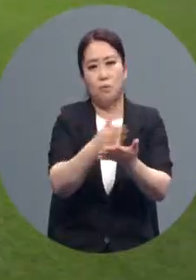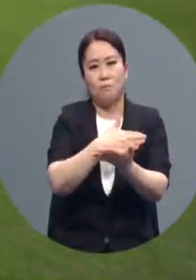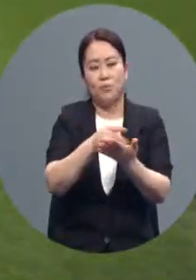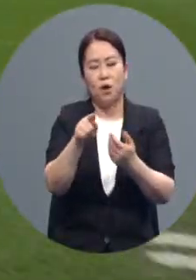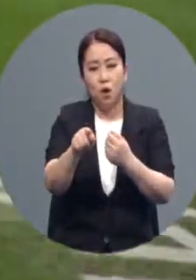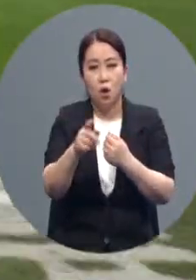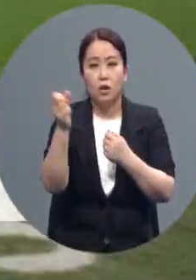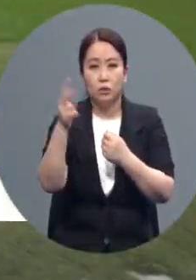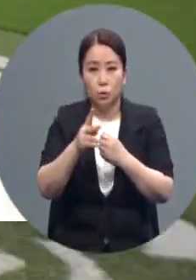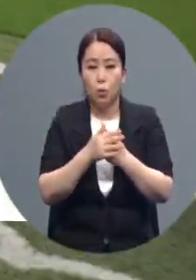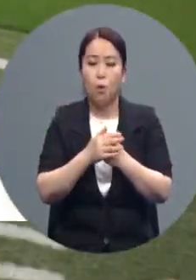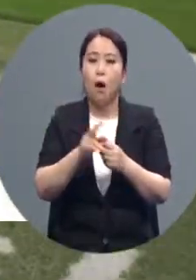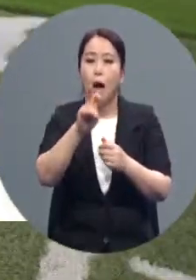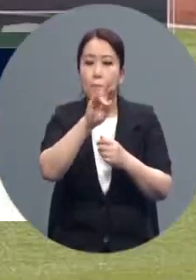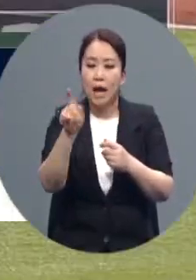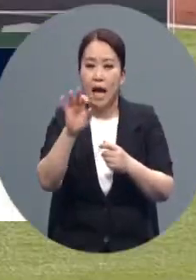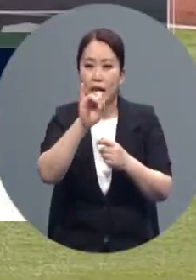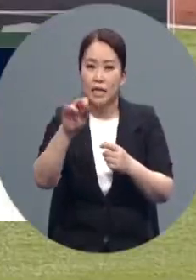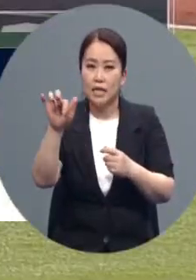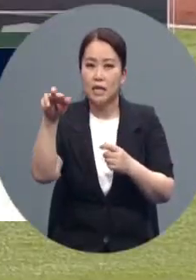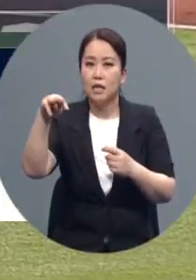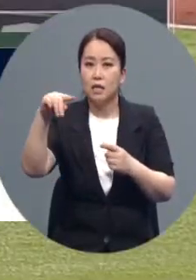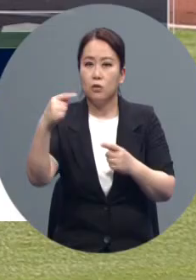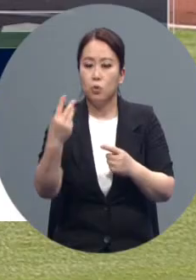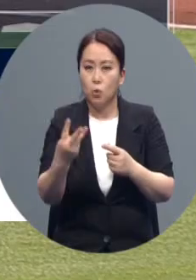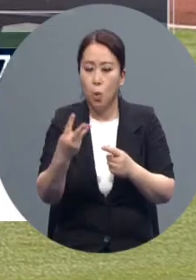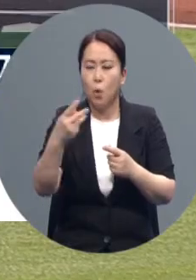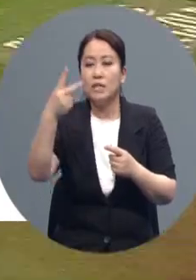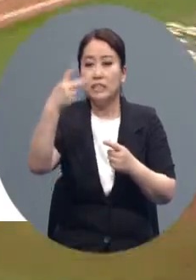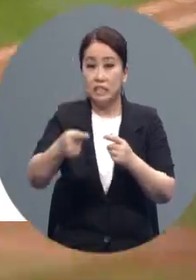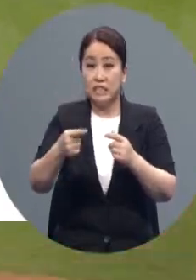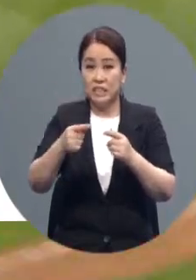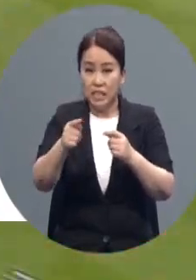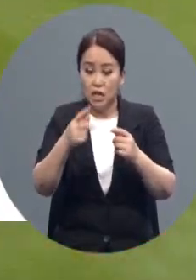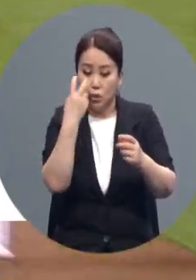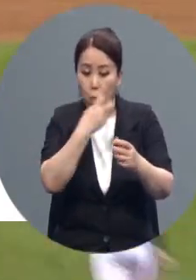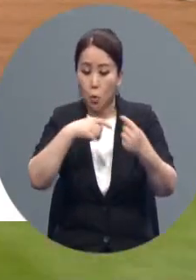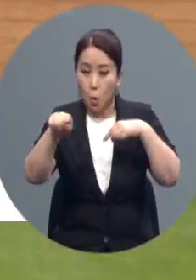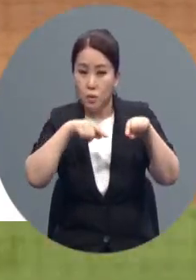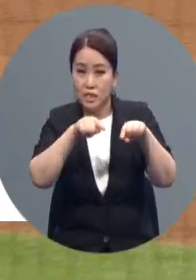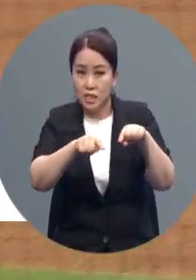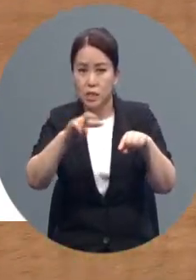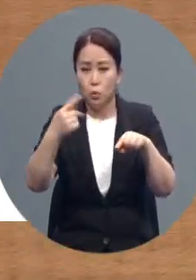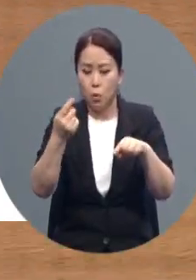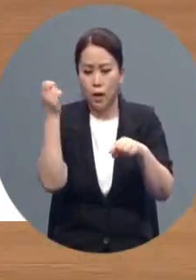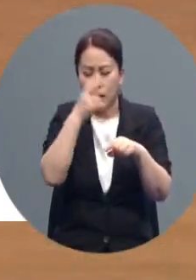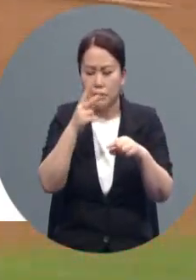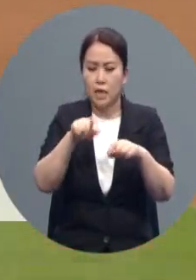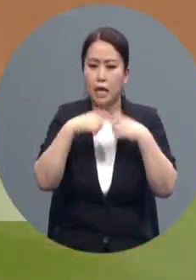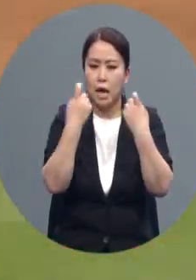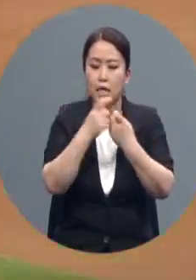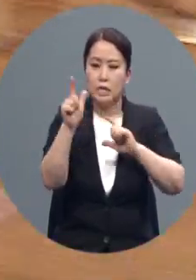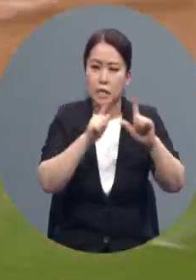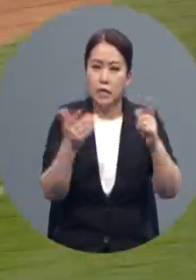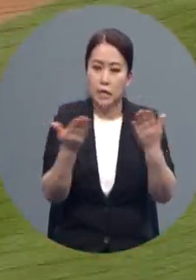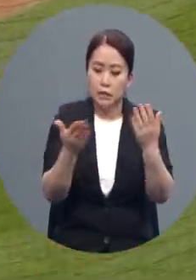가운데 리키 마인홀드 투수 코치까지 개인사를 이유로 갑자기 미국으로 돌아가 투수진 정비에도 비상이